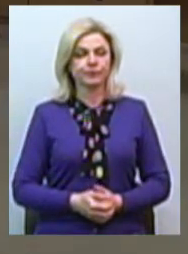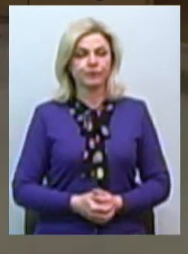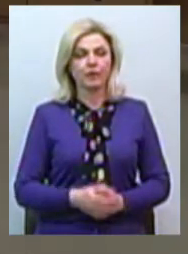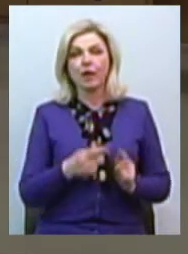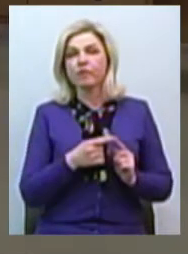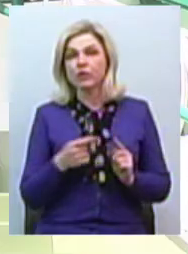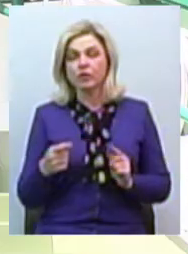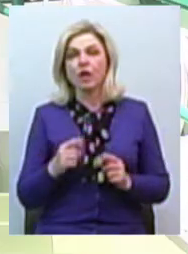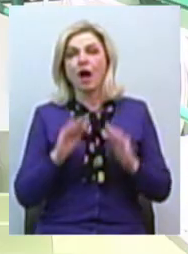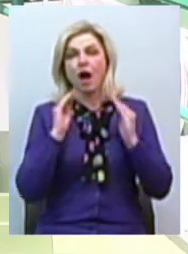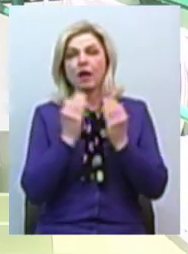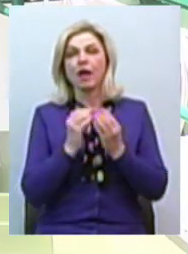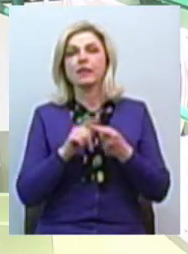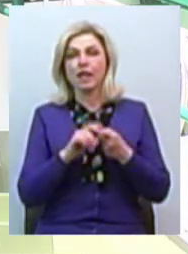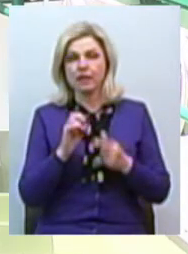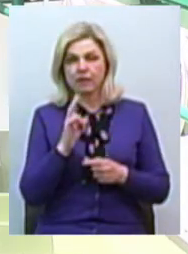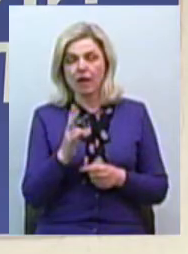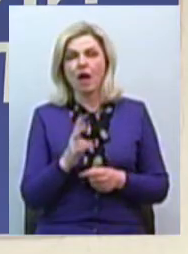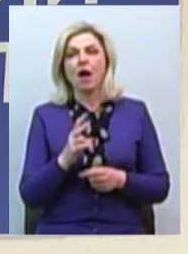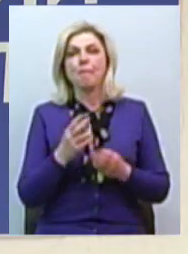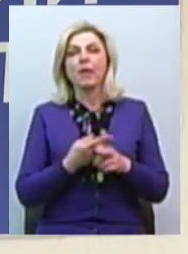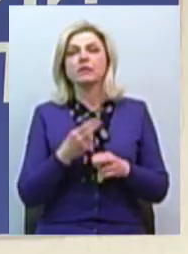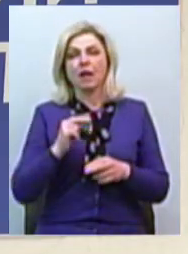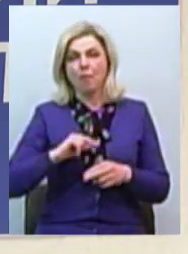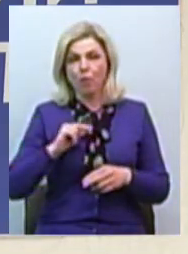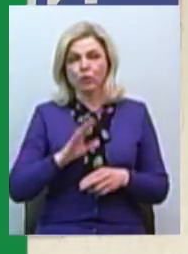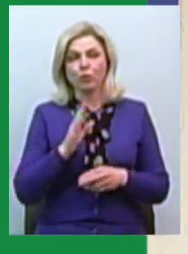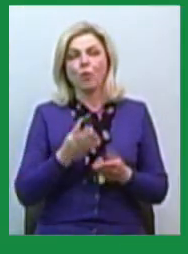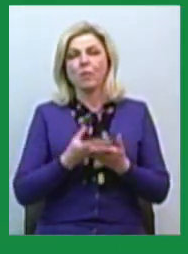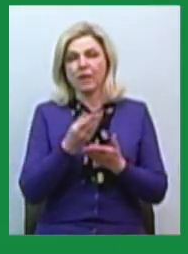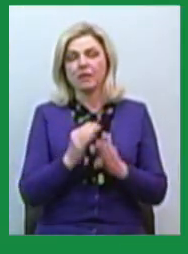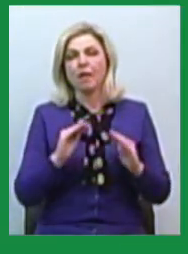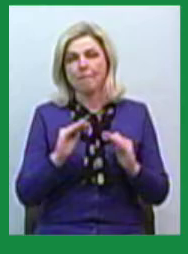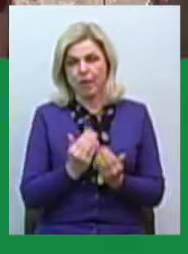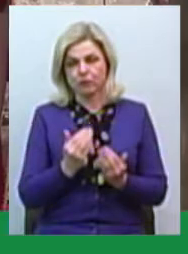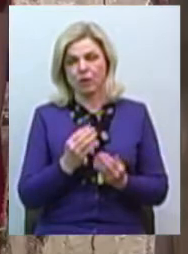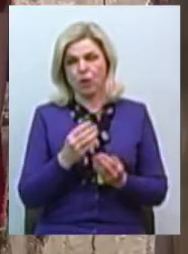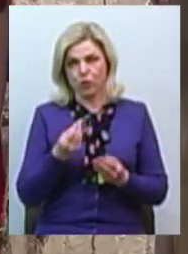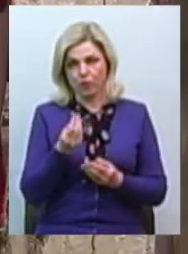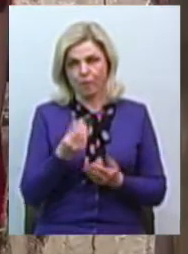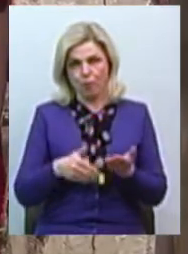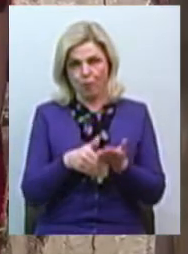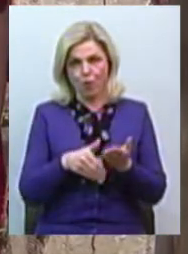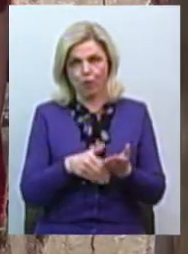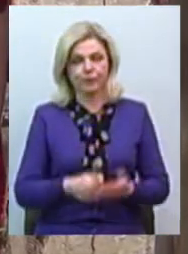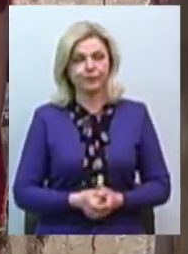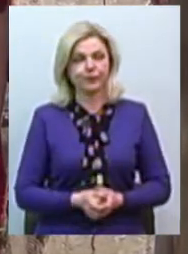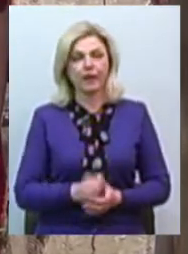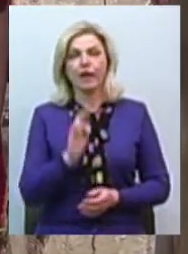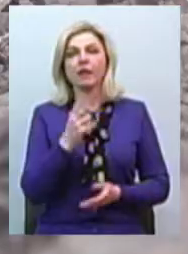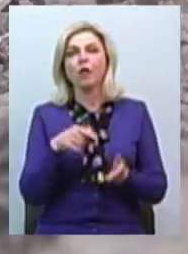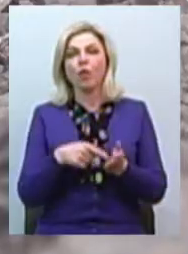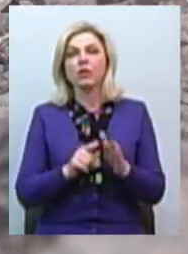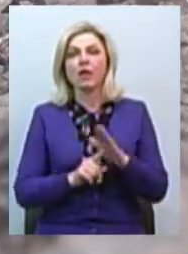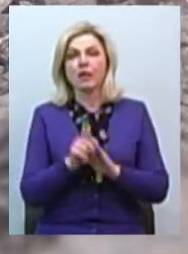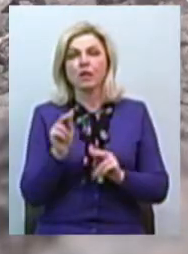Протягом карантину безробітним платитимуть збільшену мінімальну грошову допомогу. У Миколаєві розпочали реконструкцію